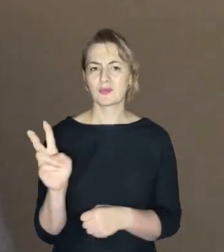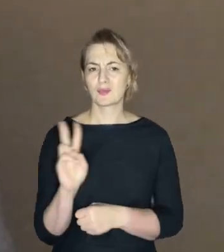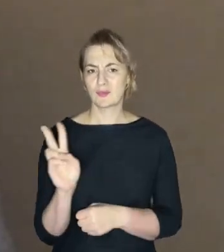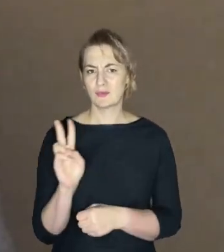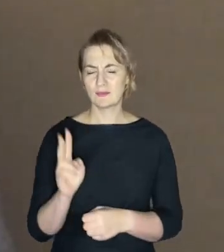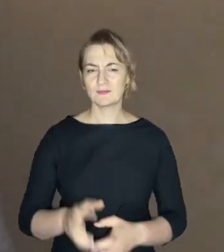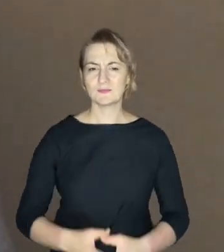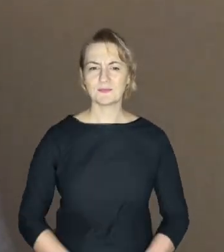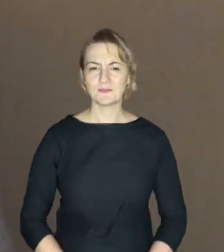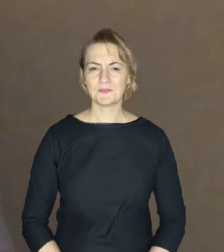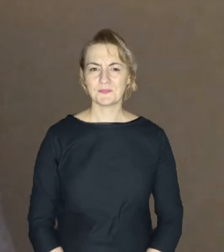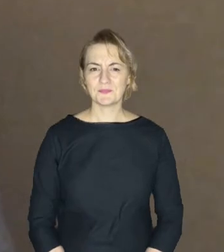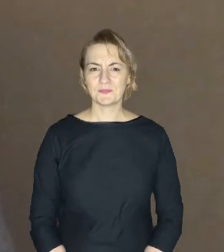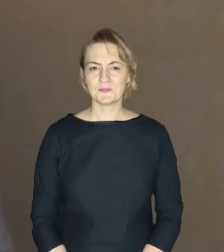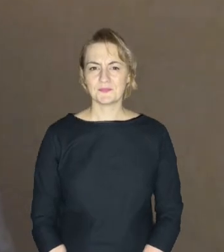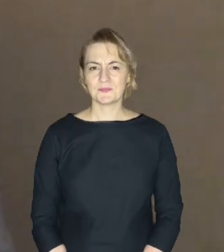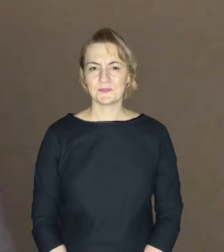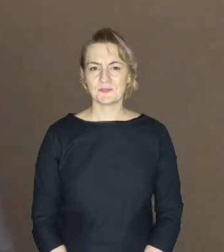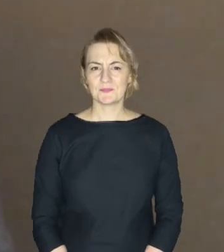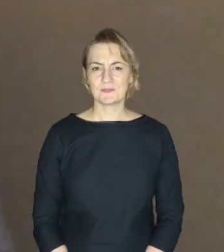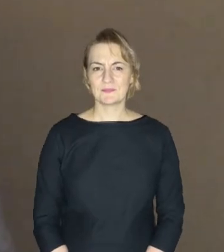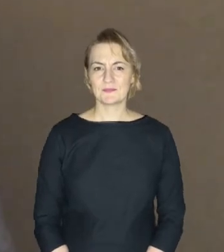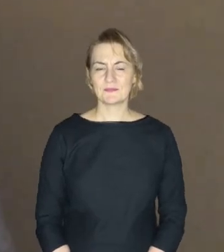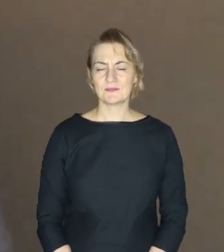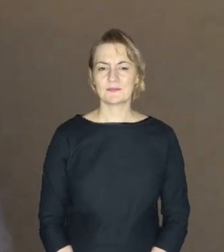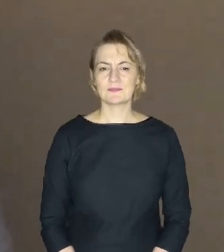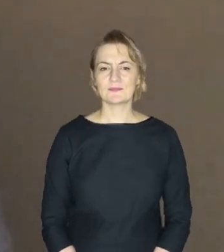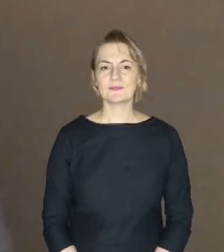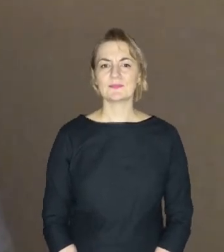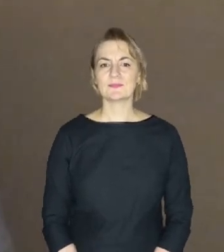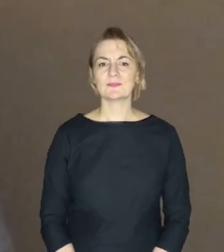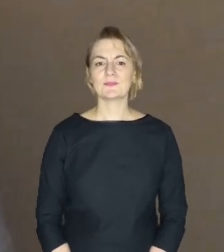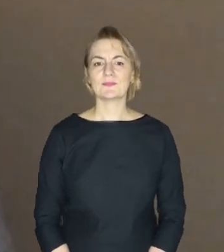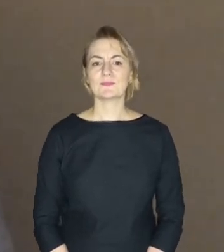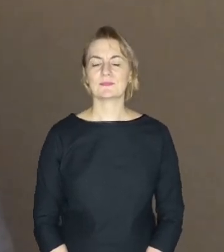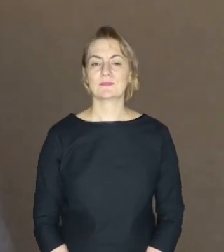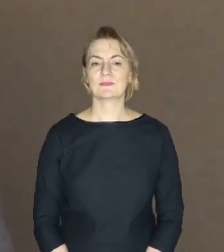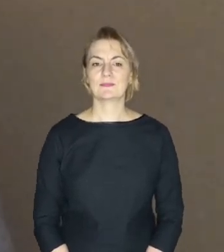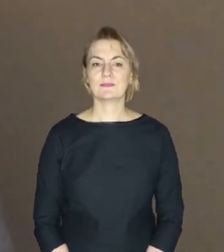jest. Kto to jest, kto się boi?